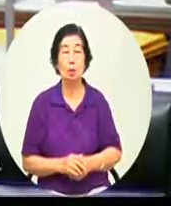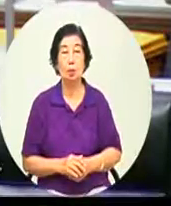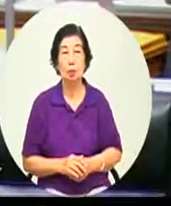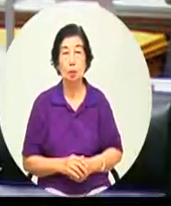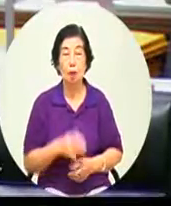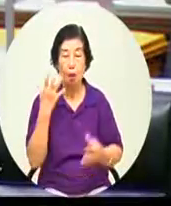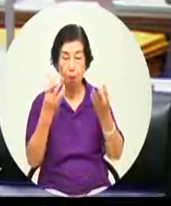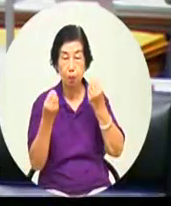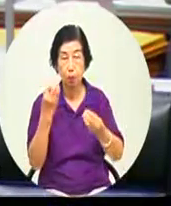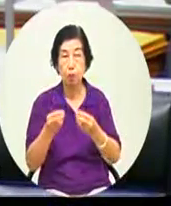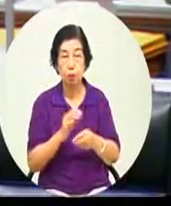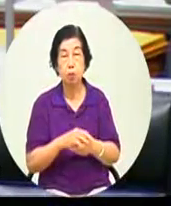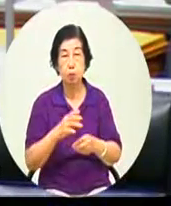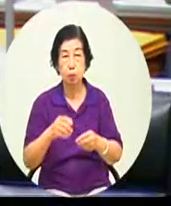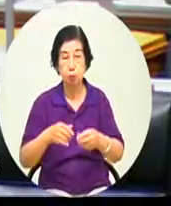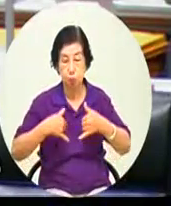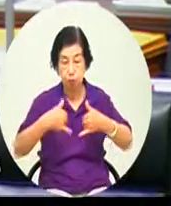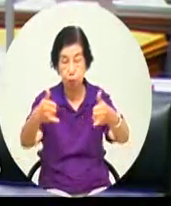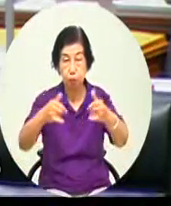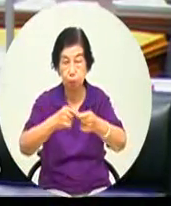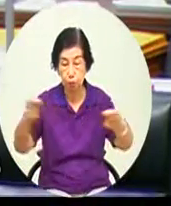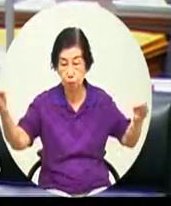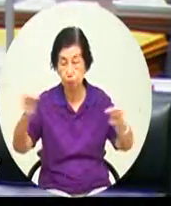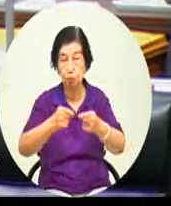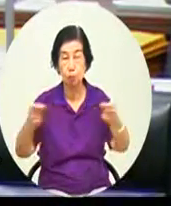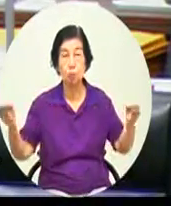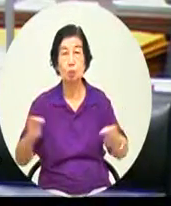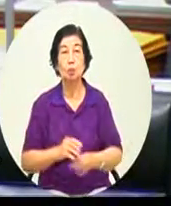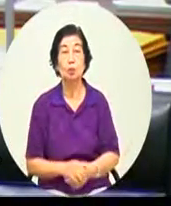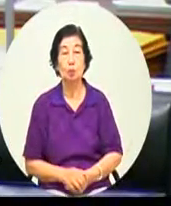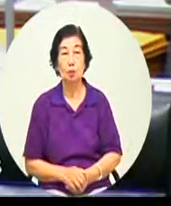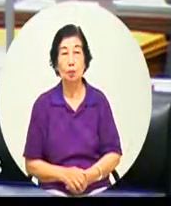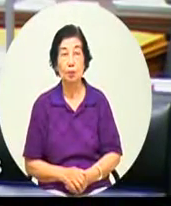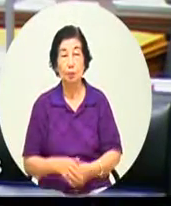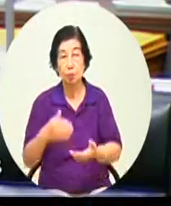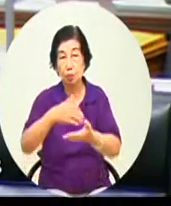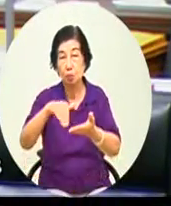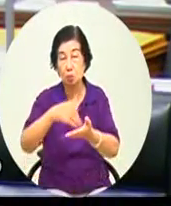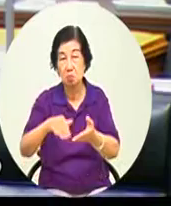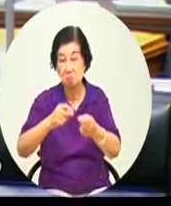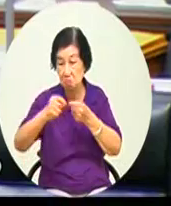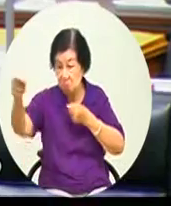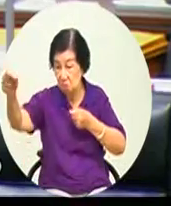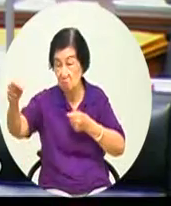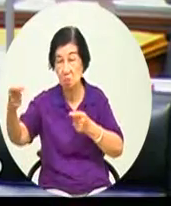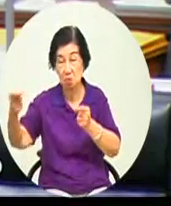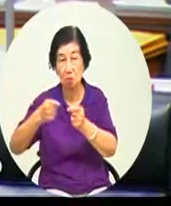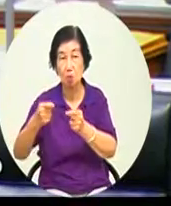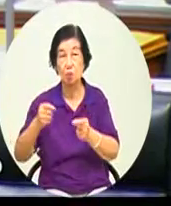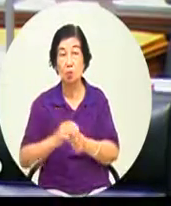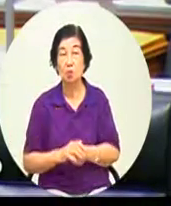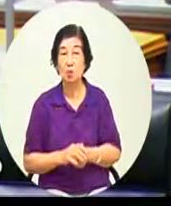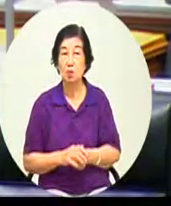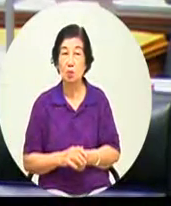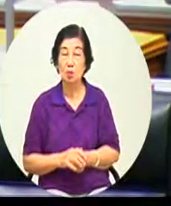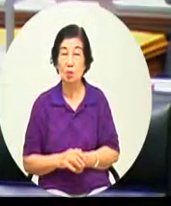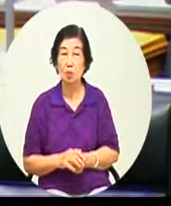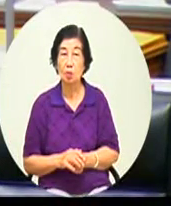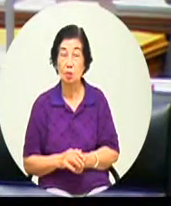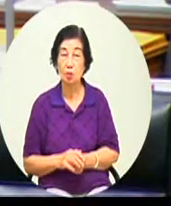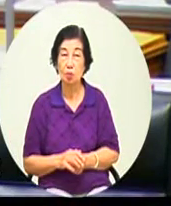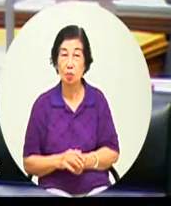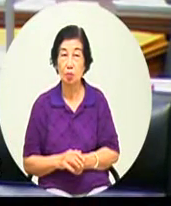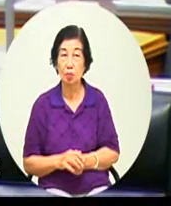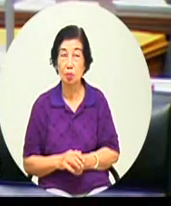知道那样大概有多长，对不对？是长，算长还算短？不好意思，我可以再请教你一下，算长还算短？